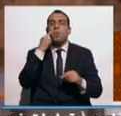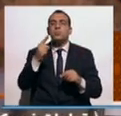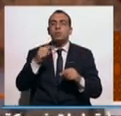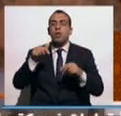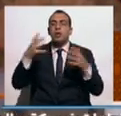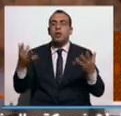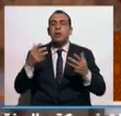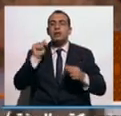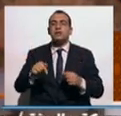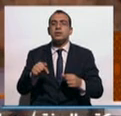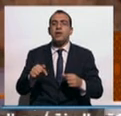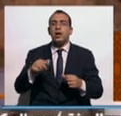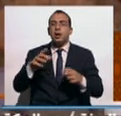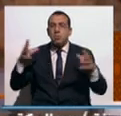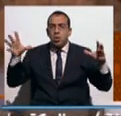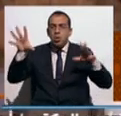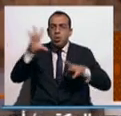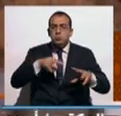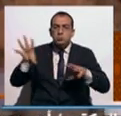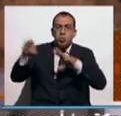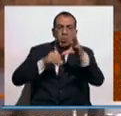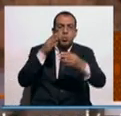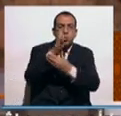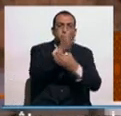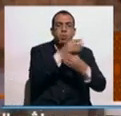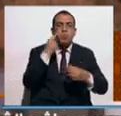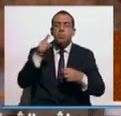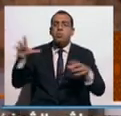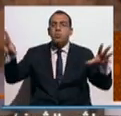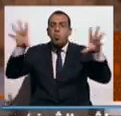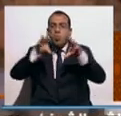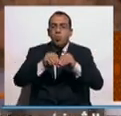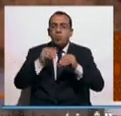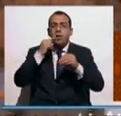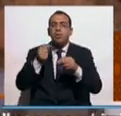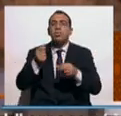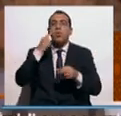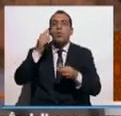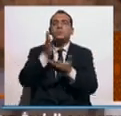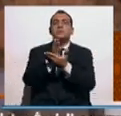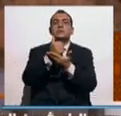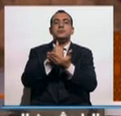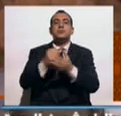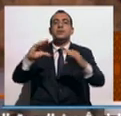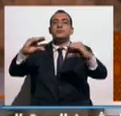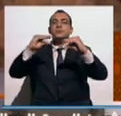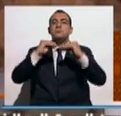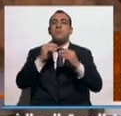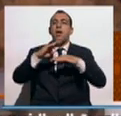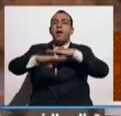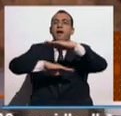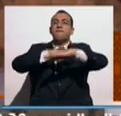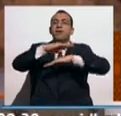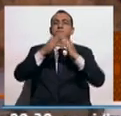الدنيا أيها الذي تجمع فيها وتجري خلفها لن تأخذ منها غير هذا الكفن،